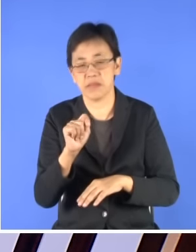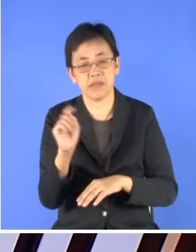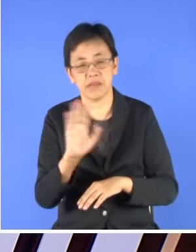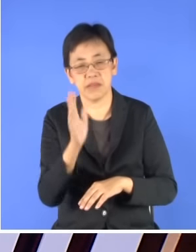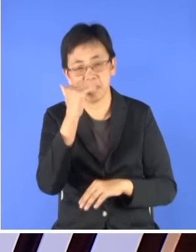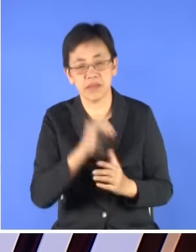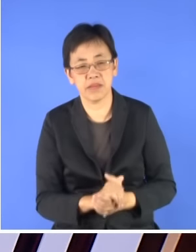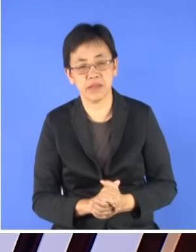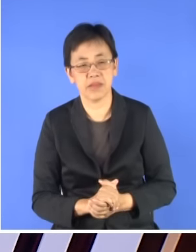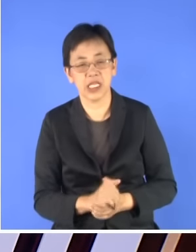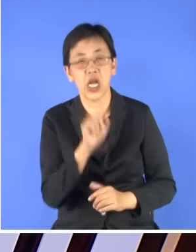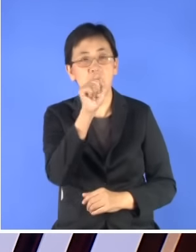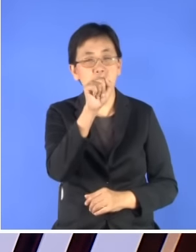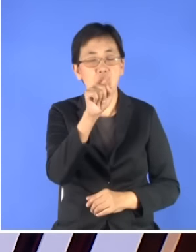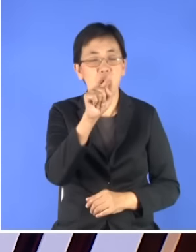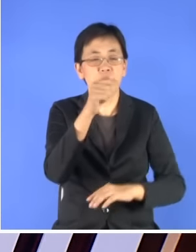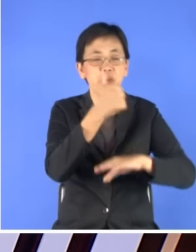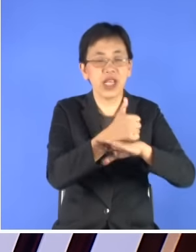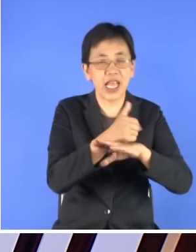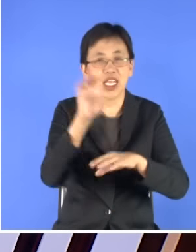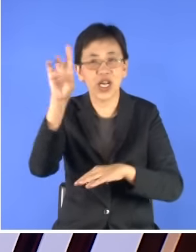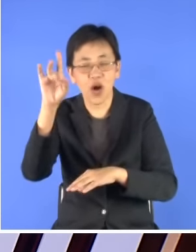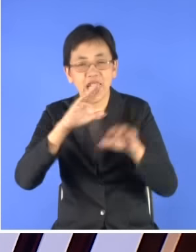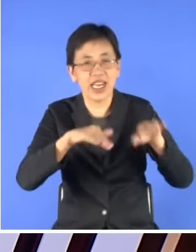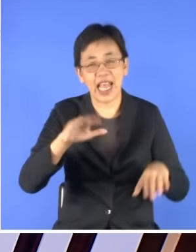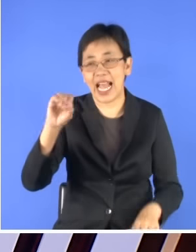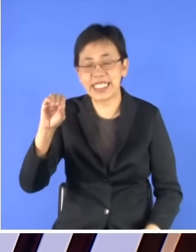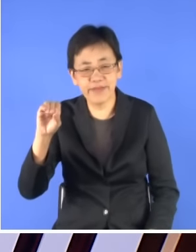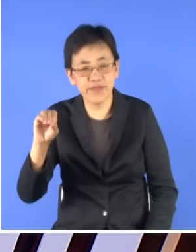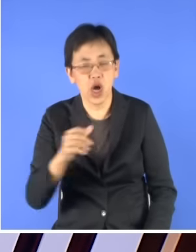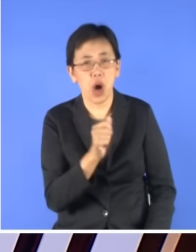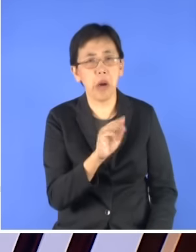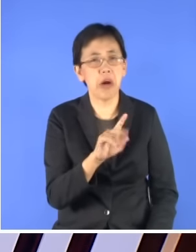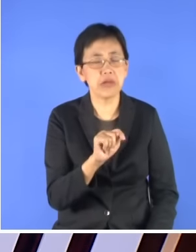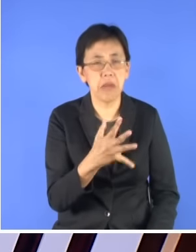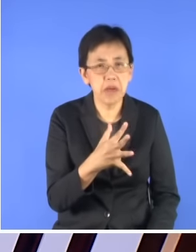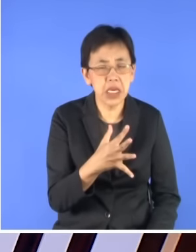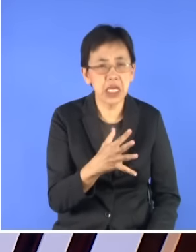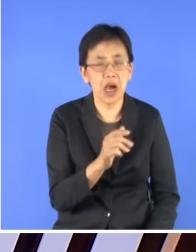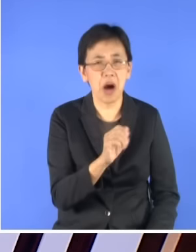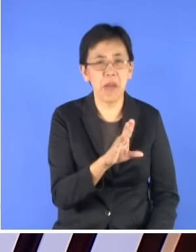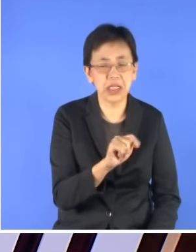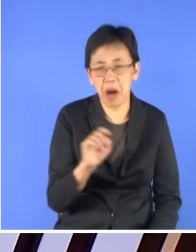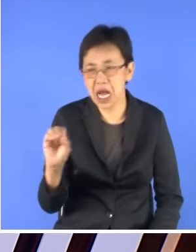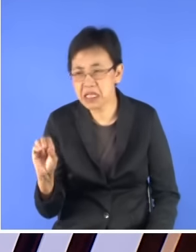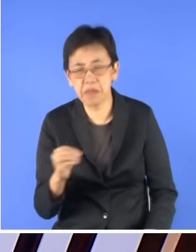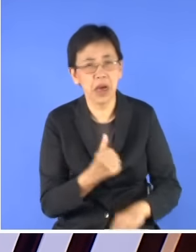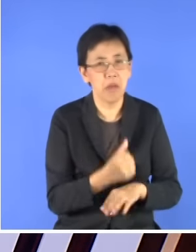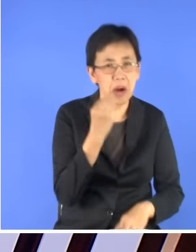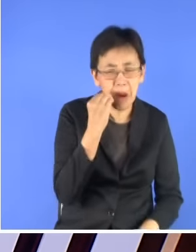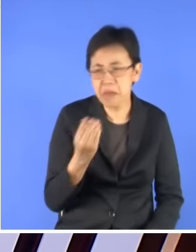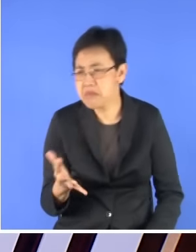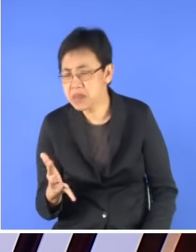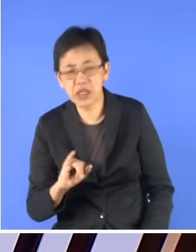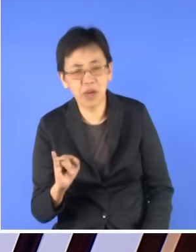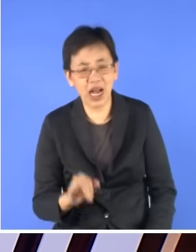อ้าวก็เขาตัดเฉพาะผู้ใหญ่ร้อยเด็ก50ไงไม่มีอบต50ผู้ใหญ่บ้านไม่ ม ีใช่ไหม ได้